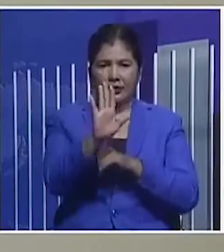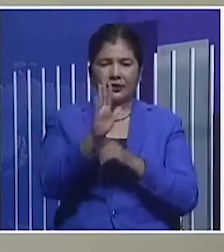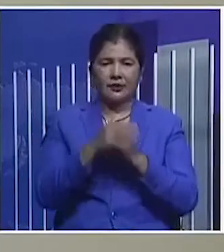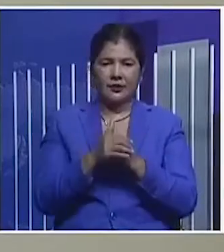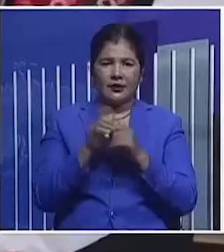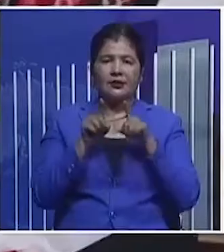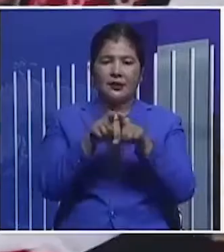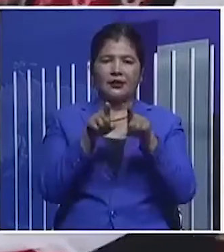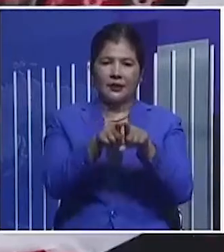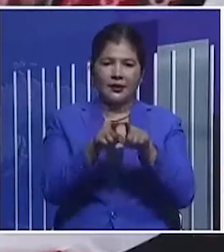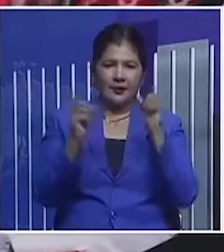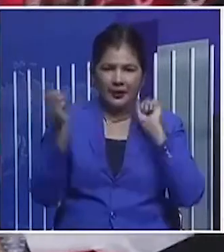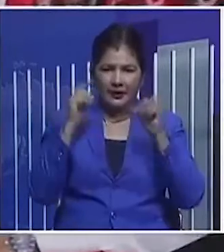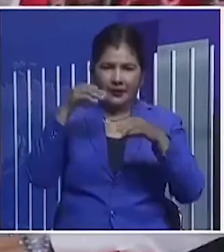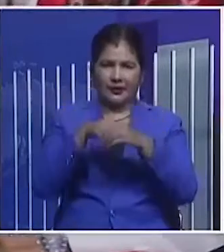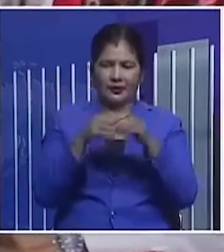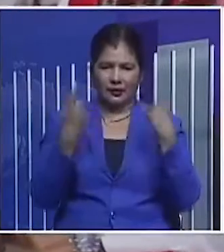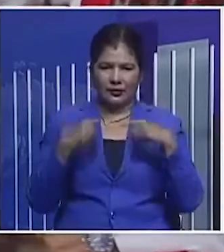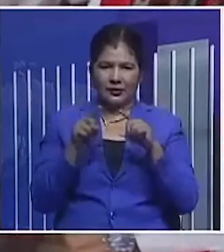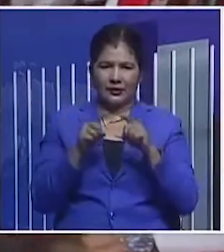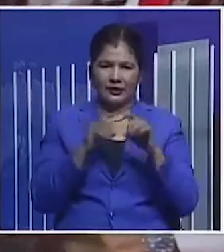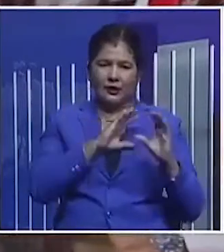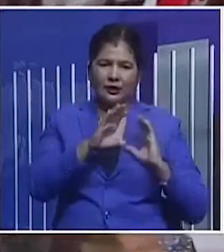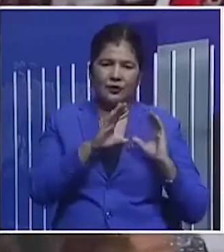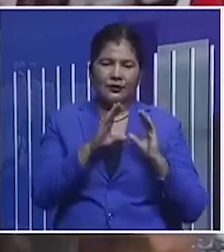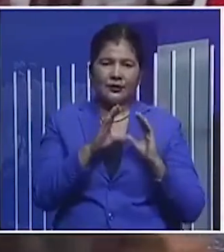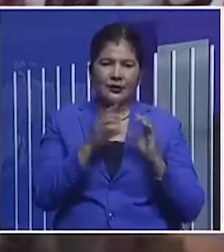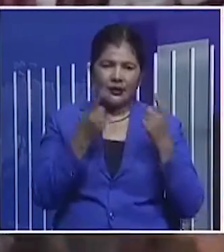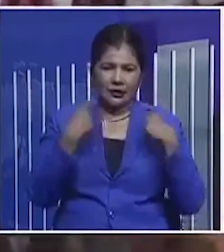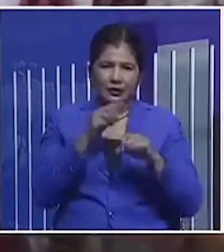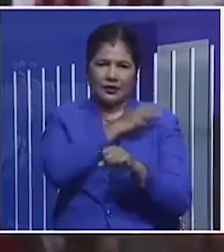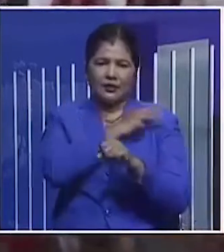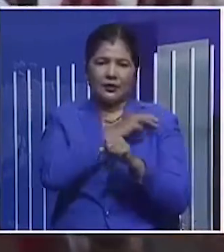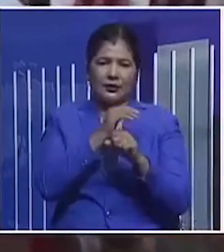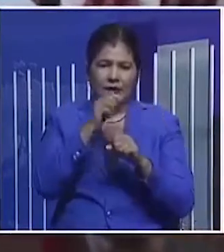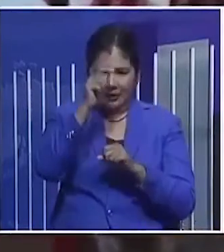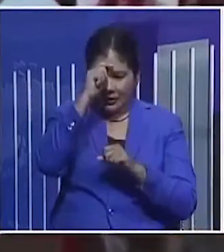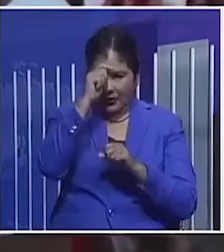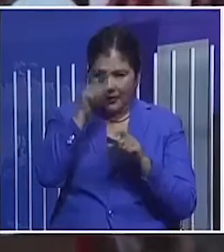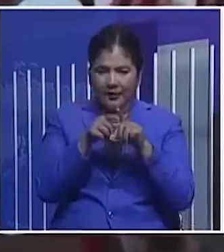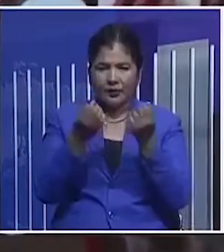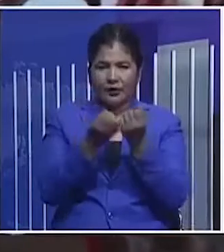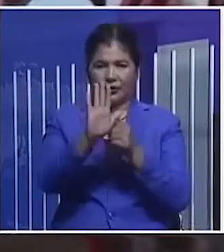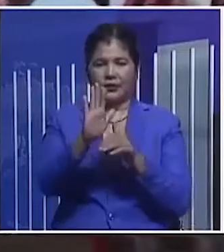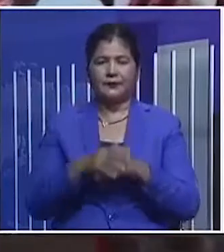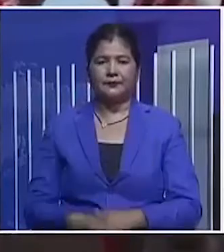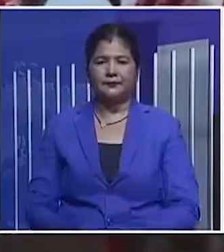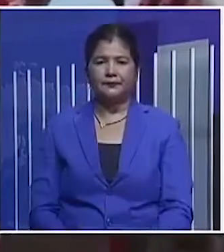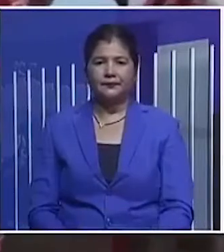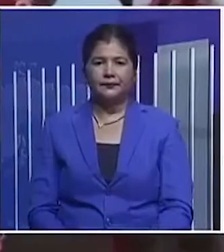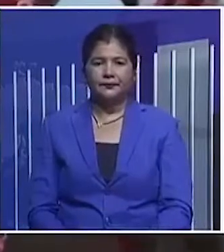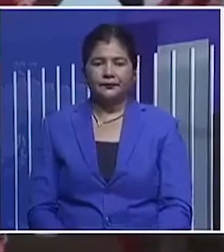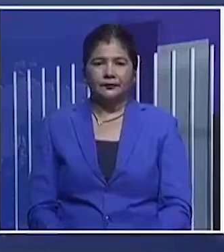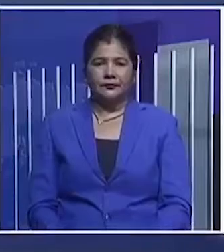दिनुभयो। साथै पालिकाभित्रका स्वास्थ्य स्वयंसेविका र स्वास्थ्य कर्मीलाई सम्मान समेत गरिएको छ।